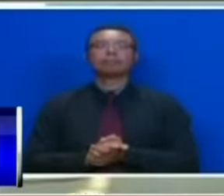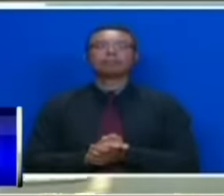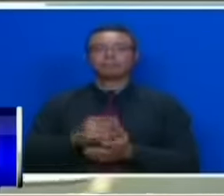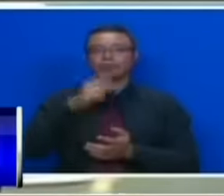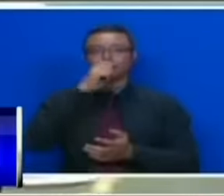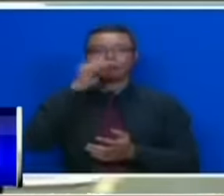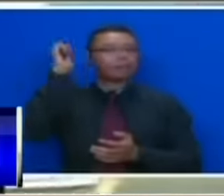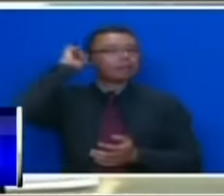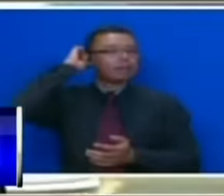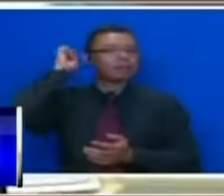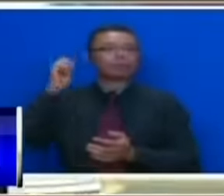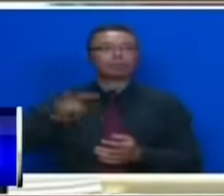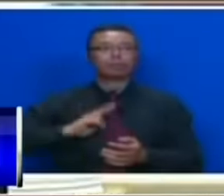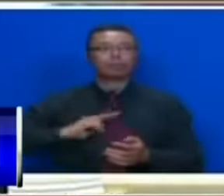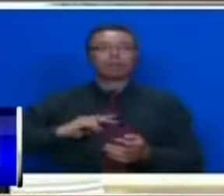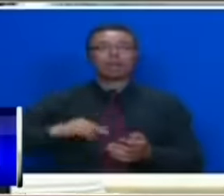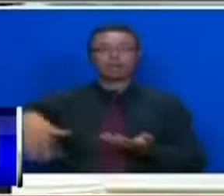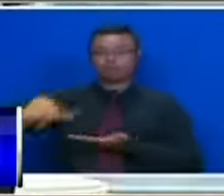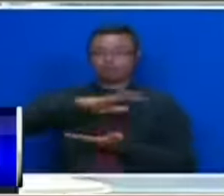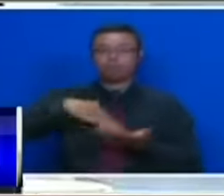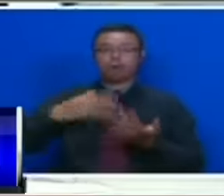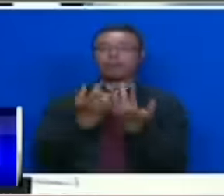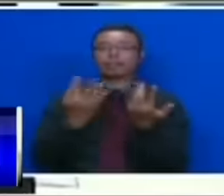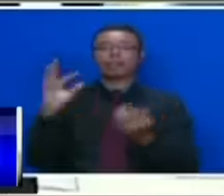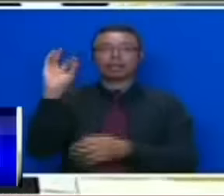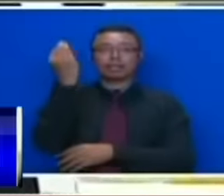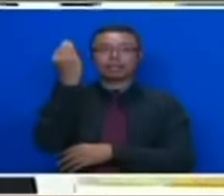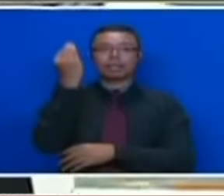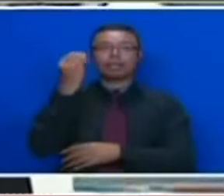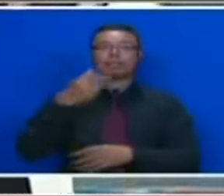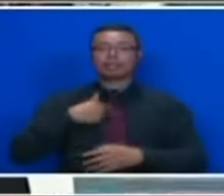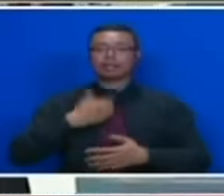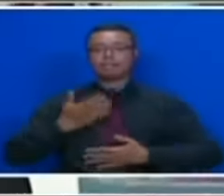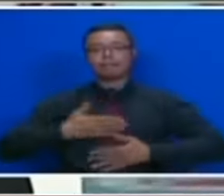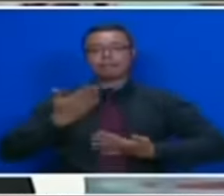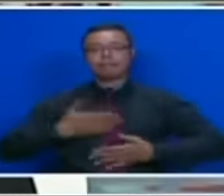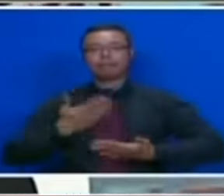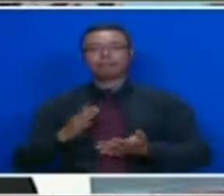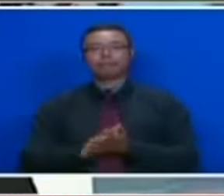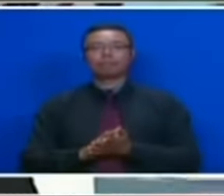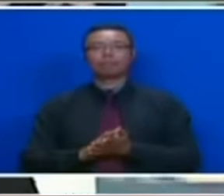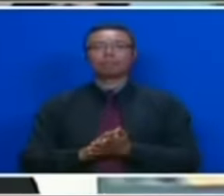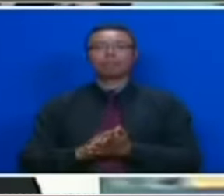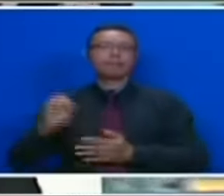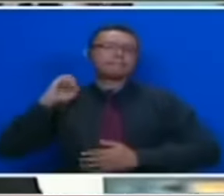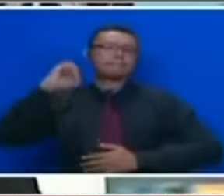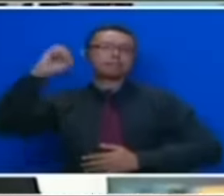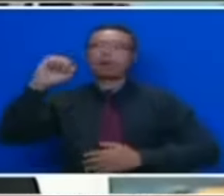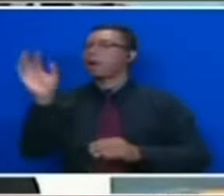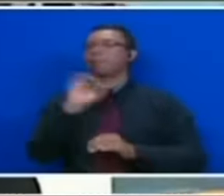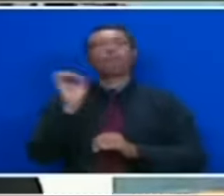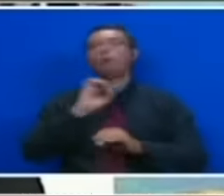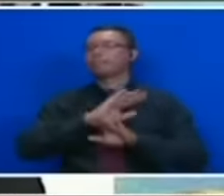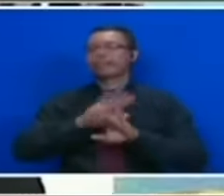Bapak, Ibu, saudara-saudaraku, seluruh warga Jakarta yang saya banggakan. Perjuangan belum